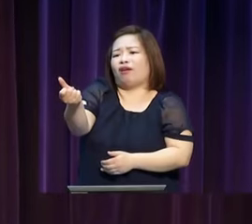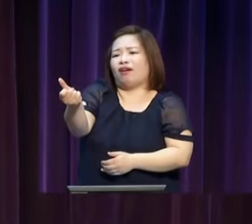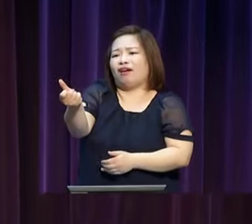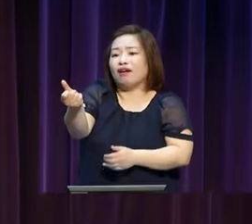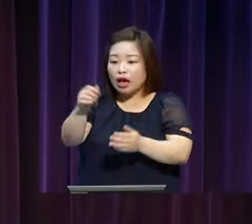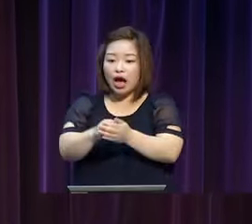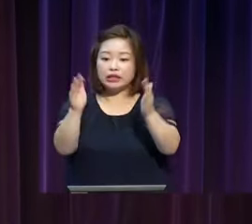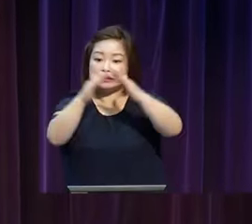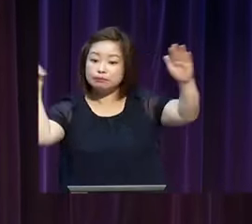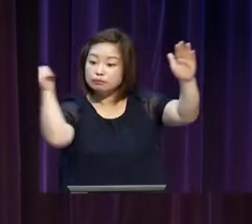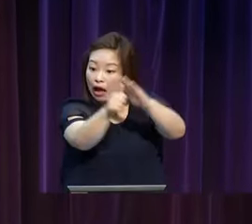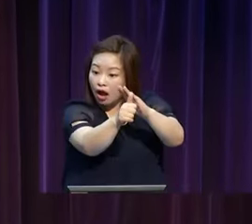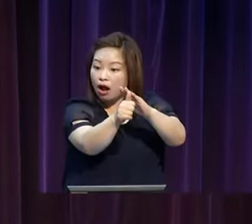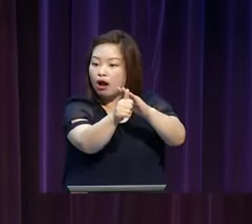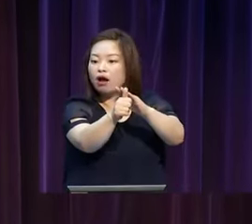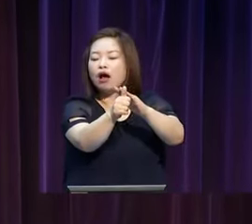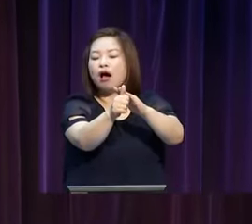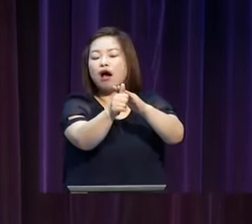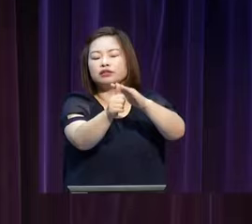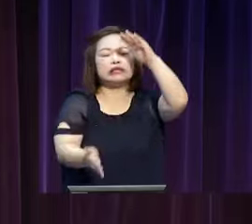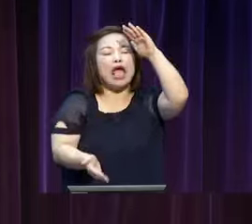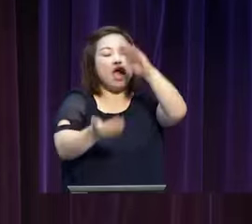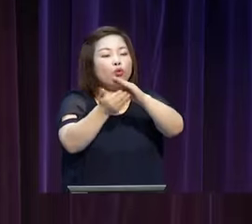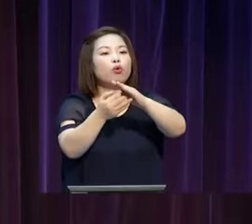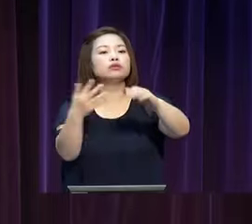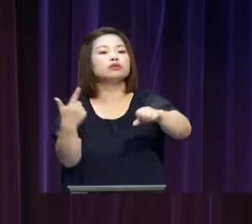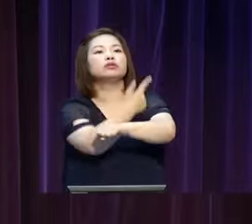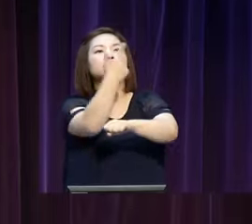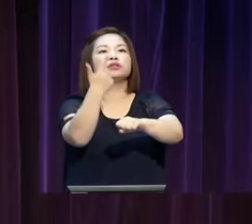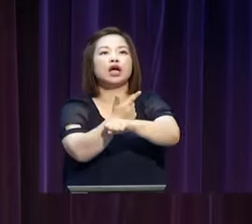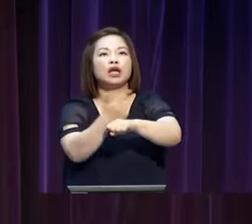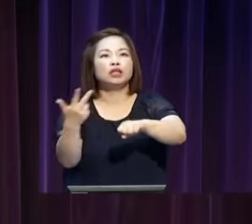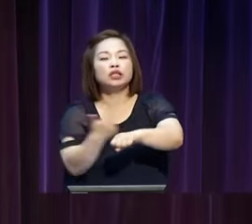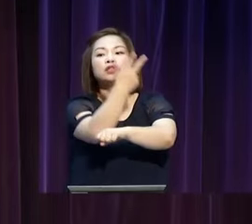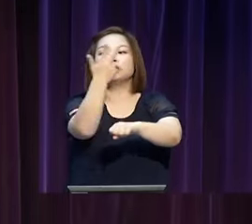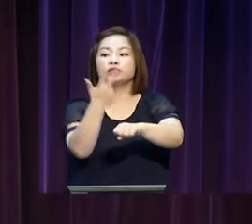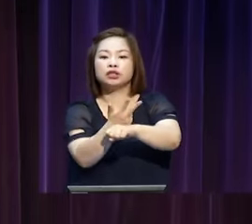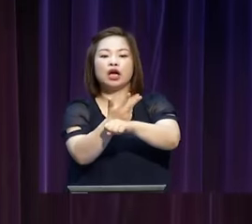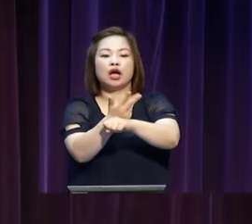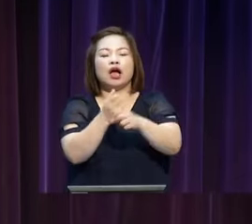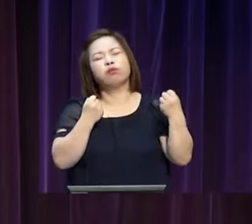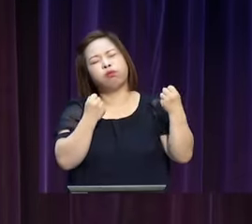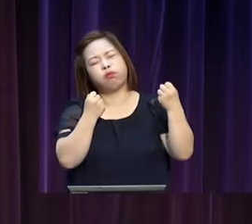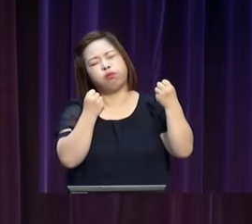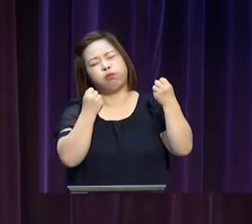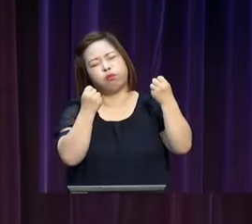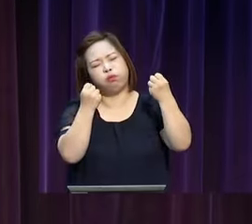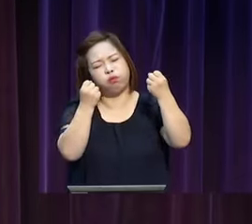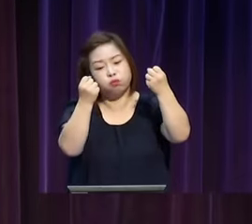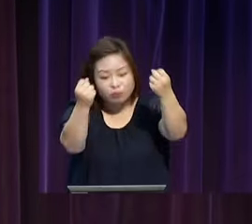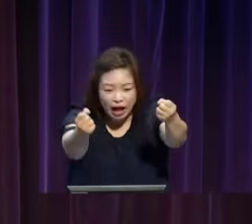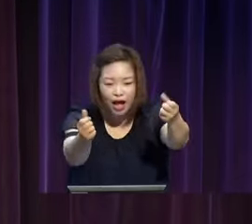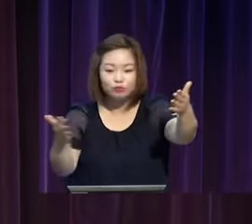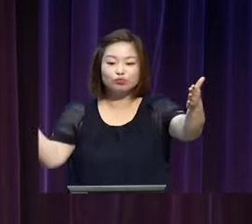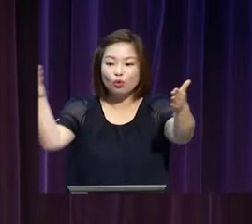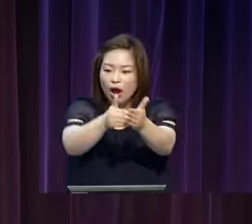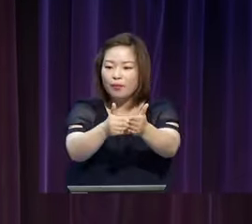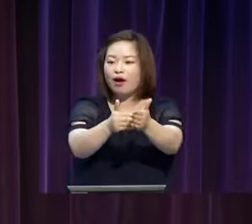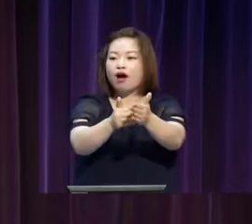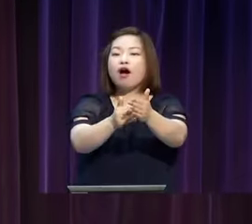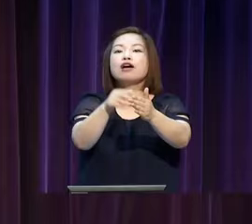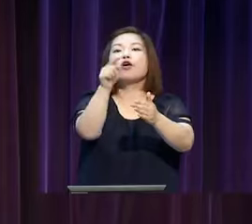나와. 예, 그러니까 구원받은 사람들이 신방 왔다고요. 얼마나 좋아하는지 몰라요.